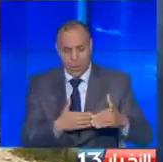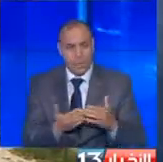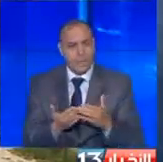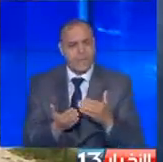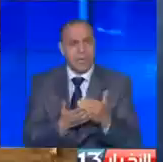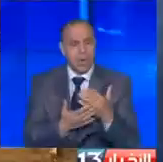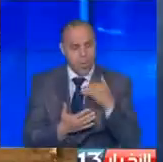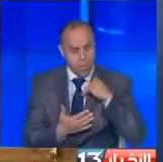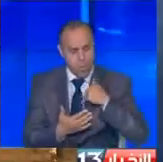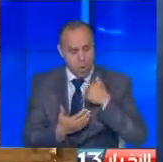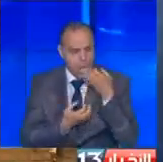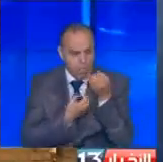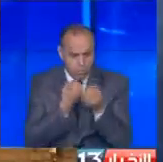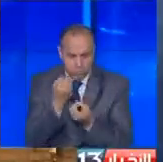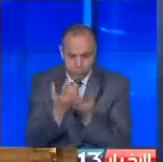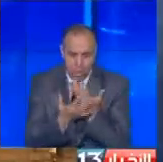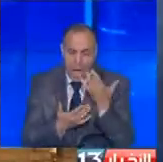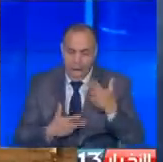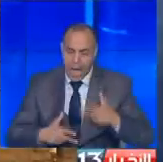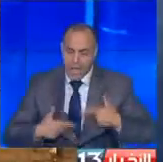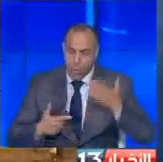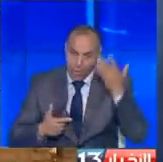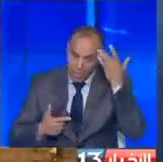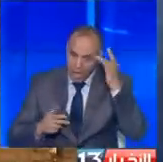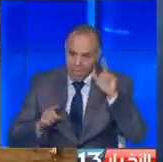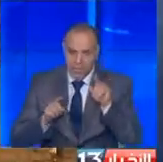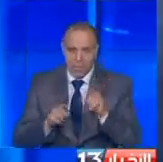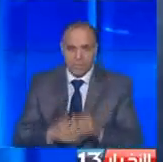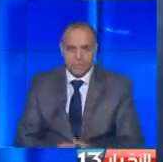عن روحها ونبض حياتها وثقافتها.